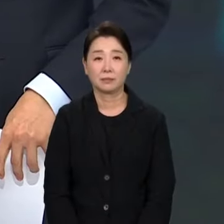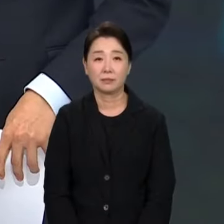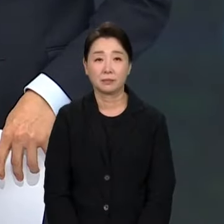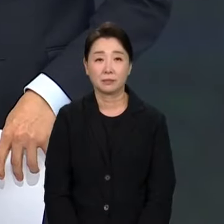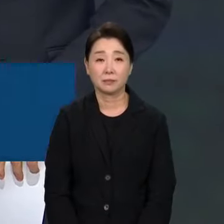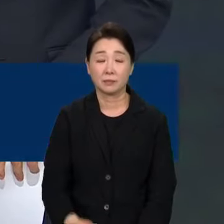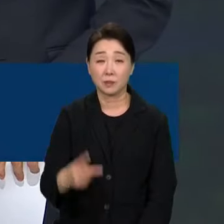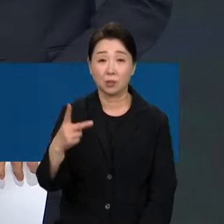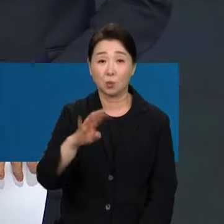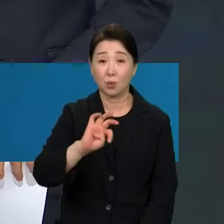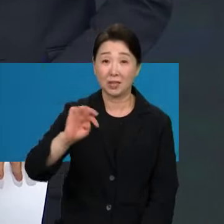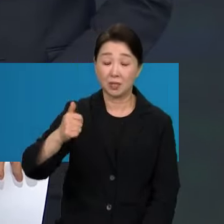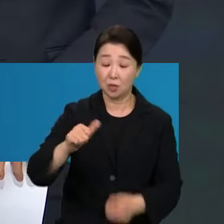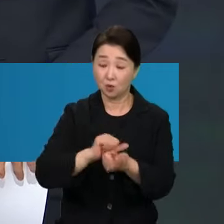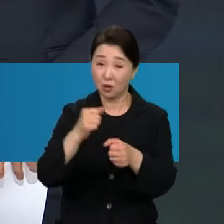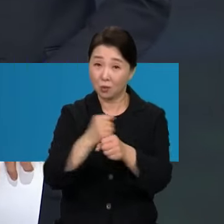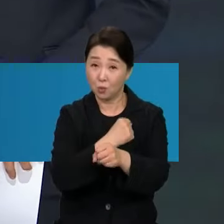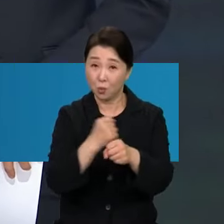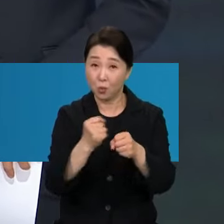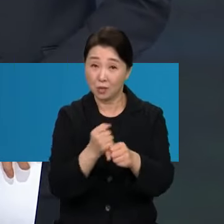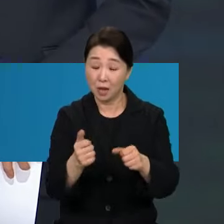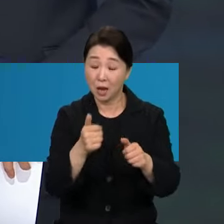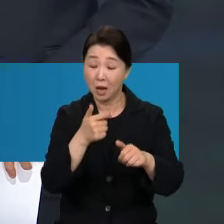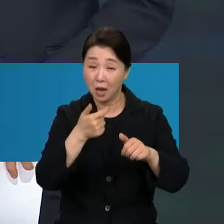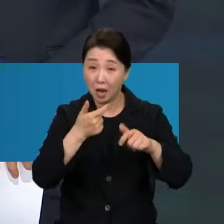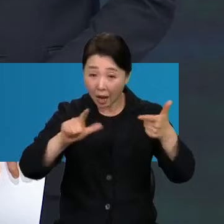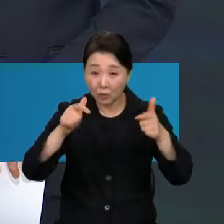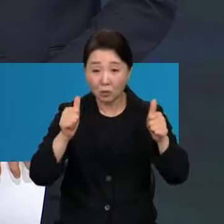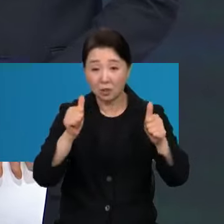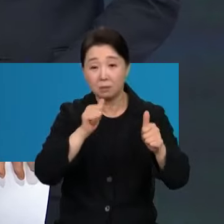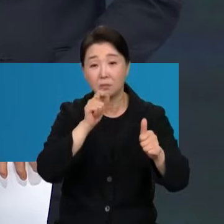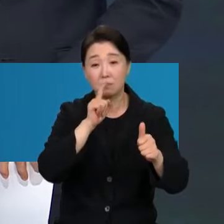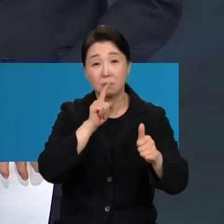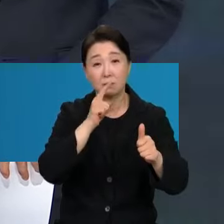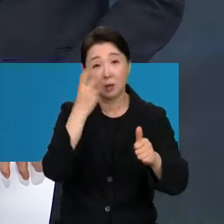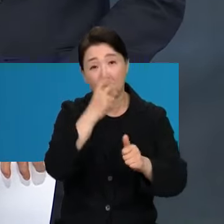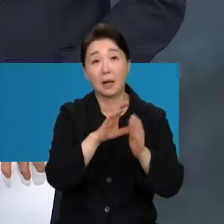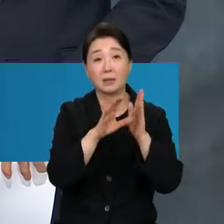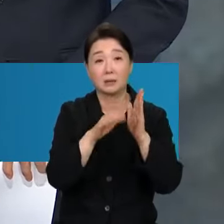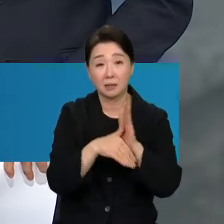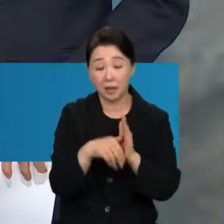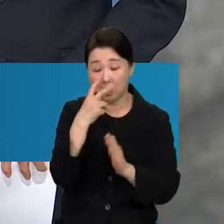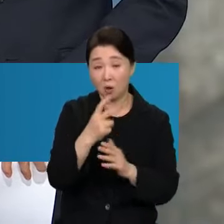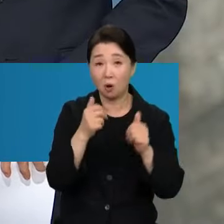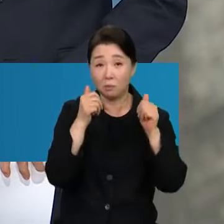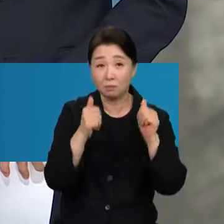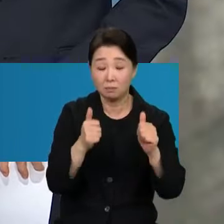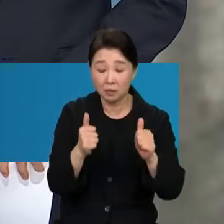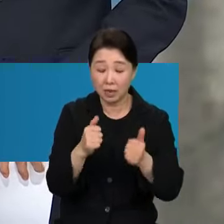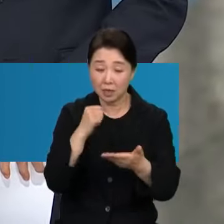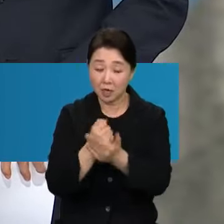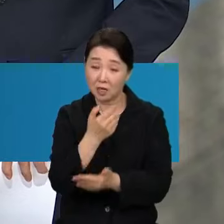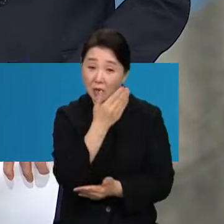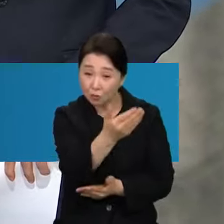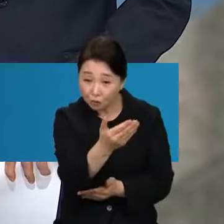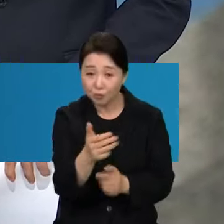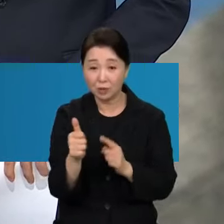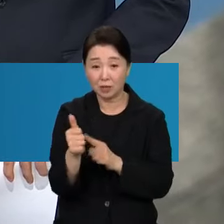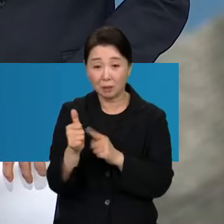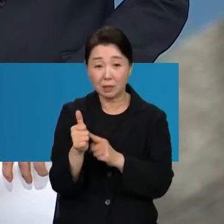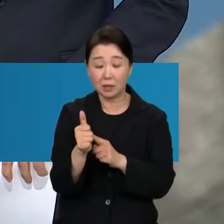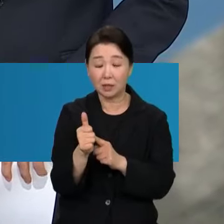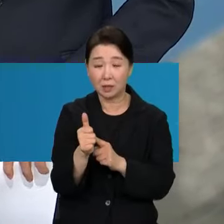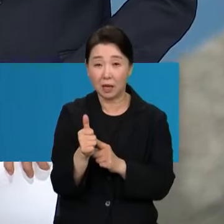도이치 모터스 주가 조작 사건 항소심 재판에서 검찰이 계좌를 제공한 이른바 전주에 대해 실형을